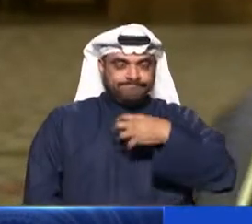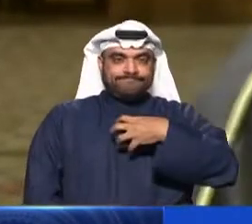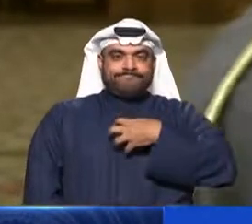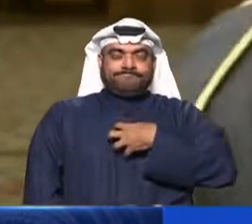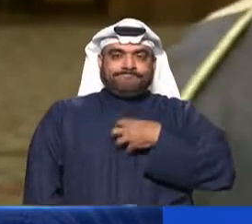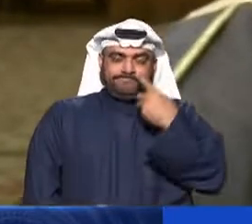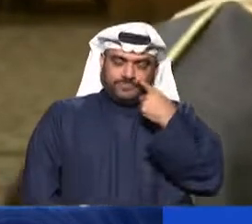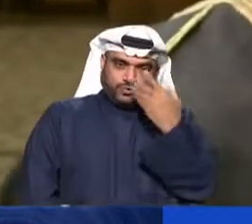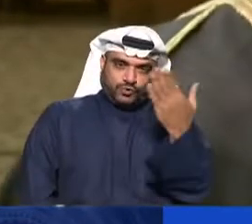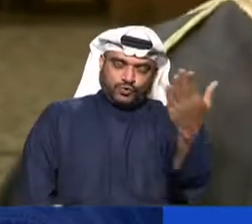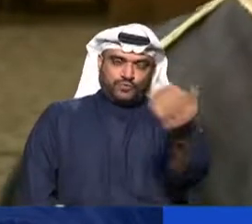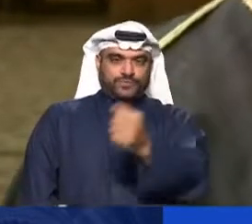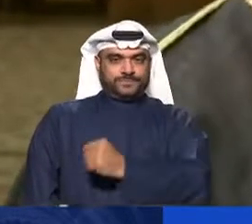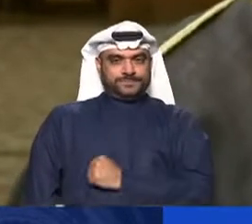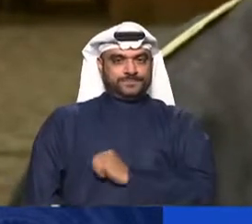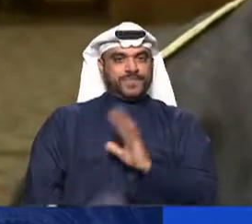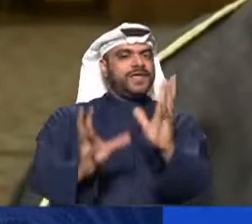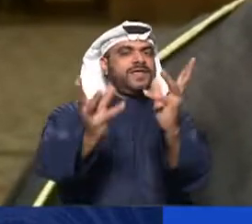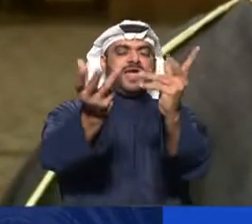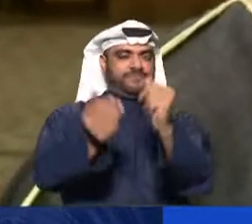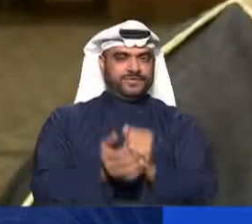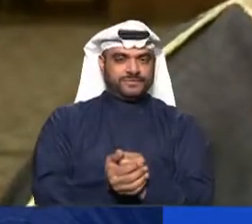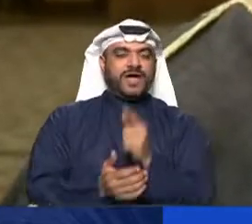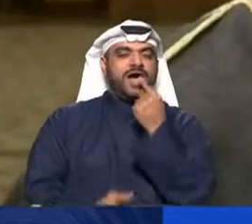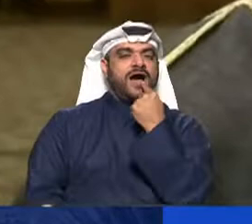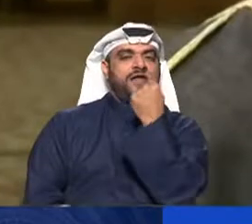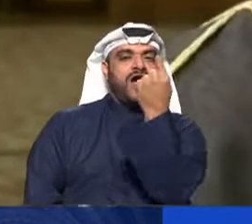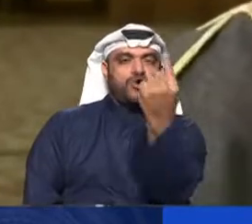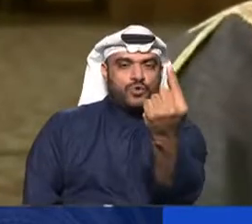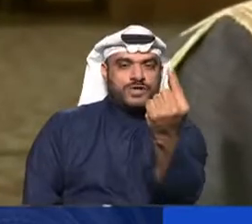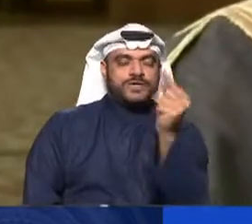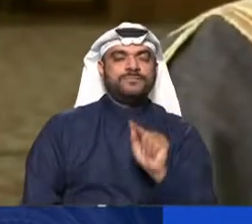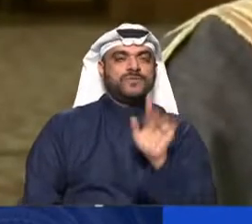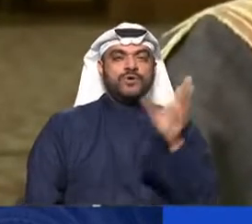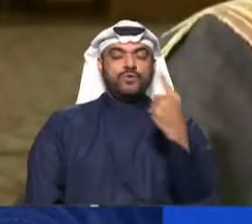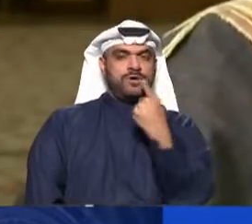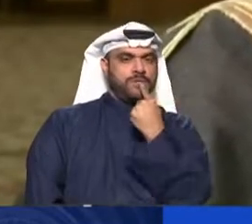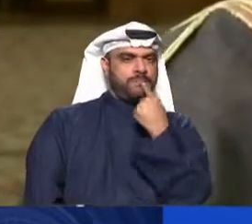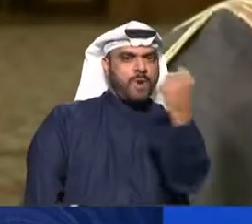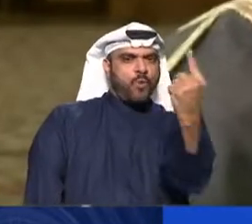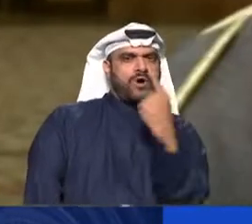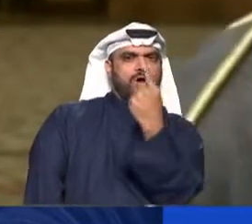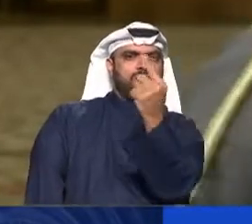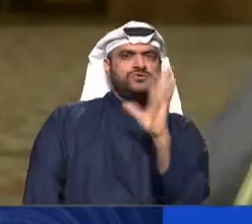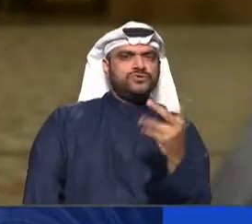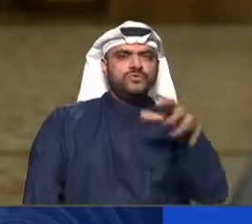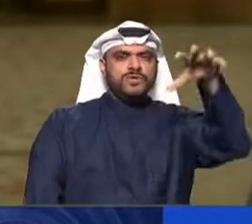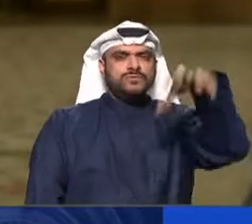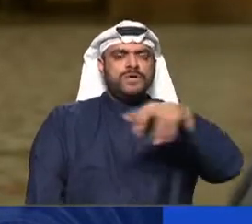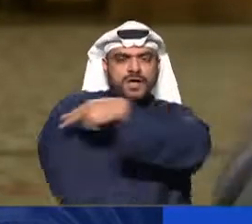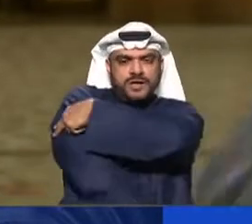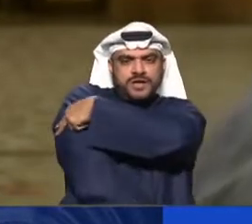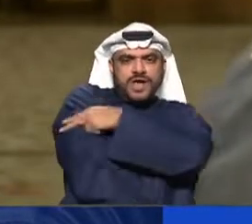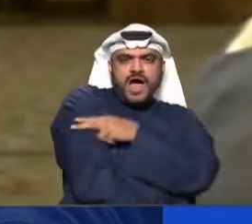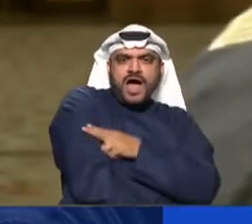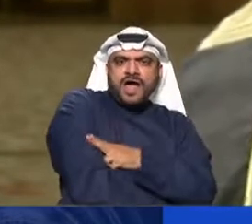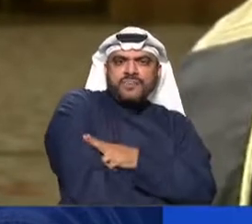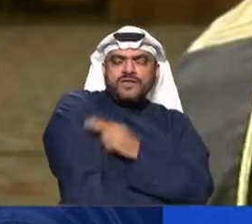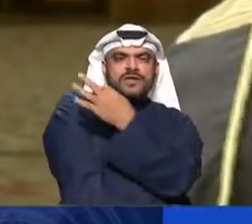الموجود. والوضع اللي أبي أذكره هو موقف العديد من أعضاء